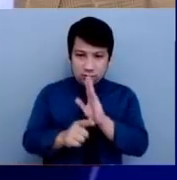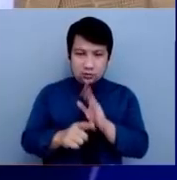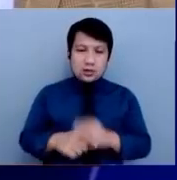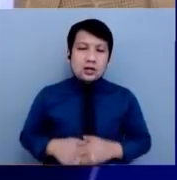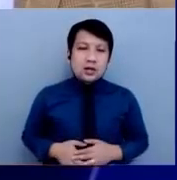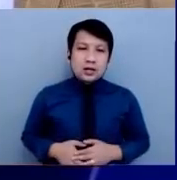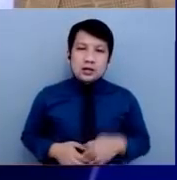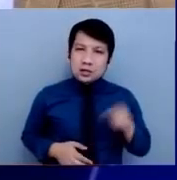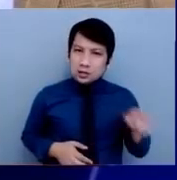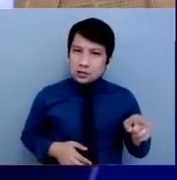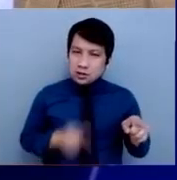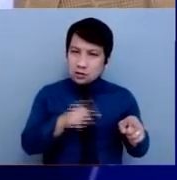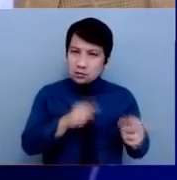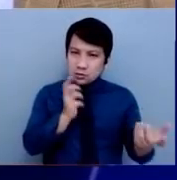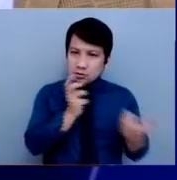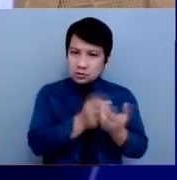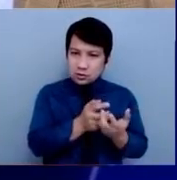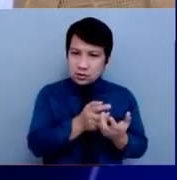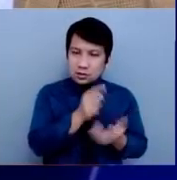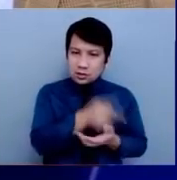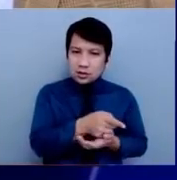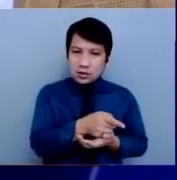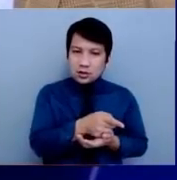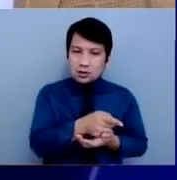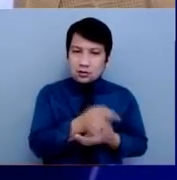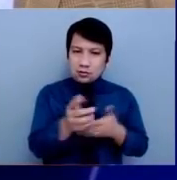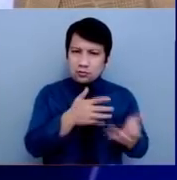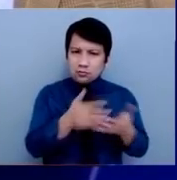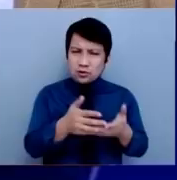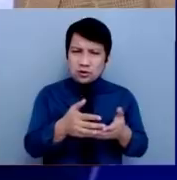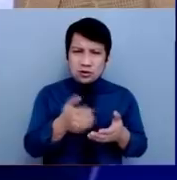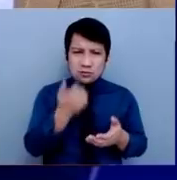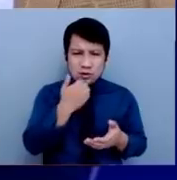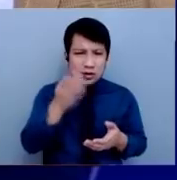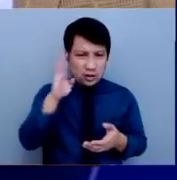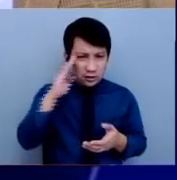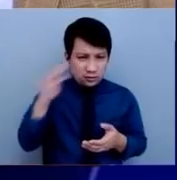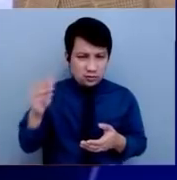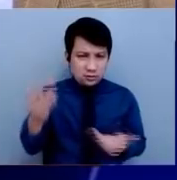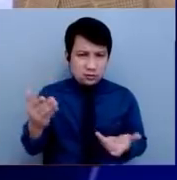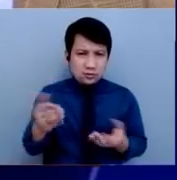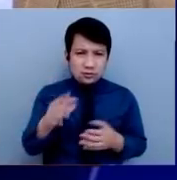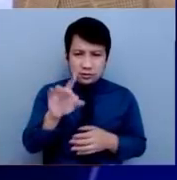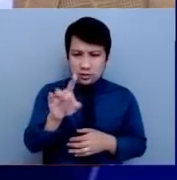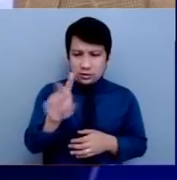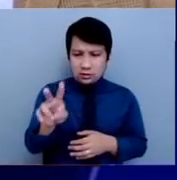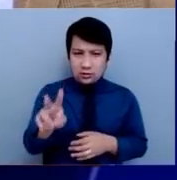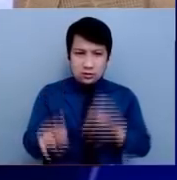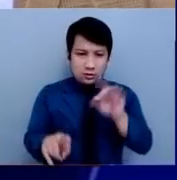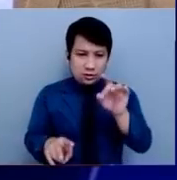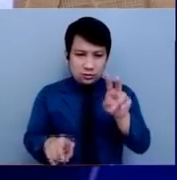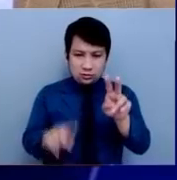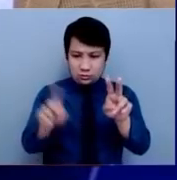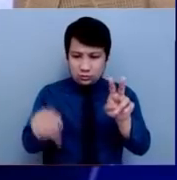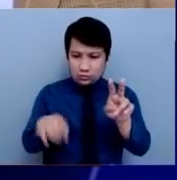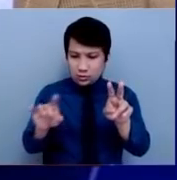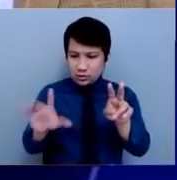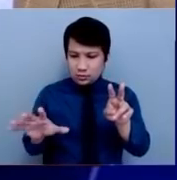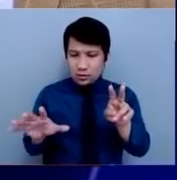yun ang sumasaklaw doon sa whatever violation that Bongbong Marcos had from 82 to 85. Now,